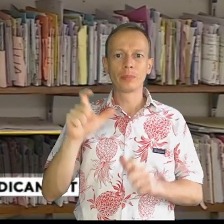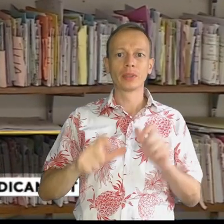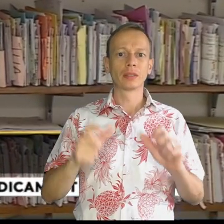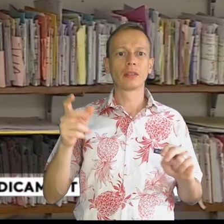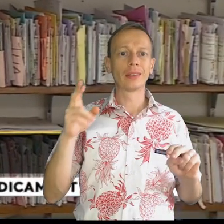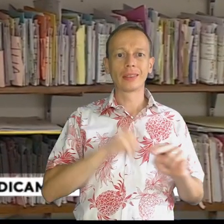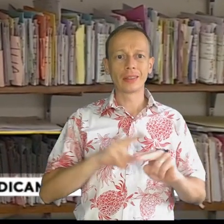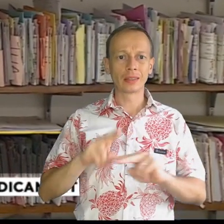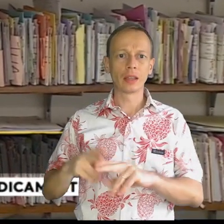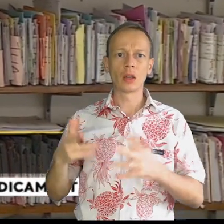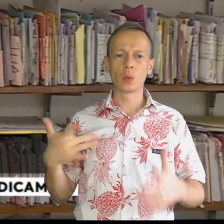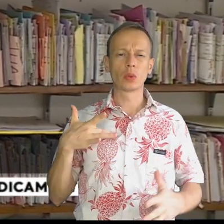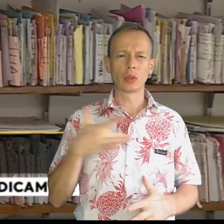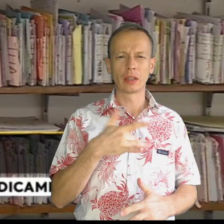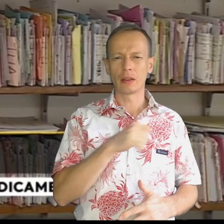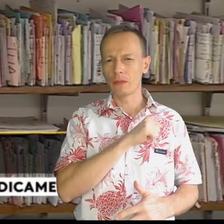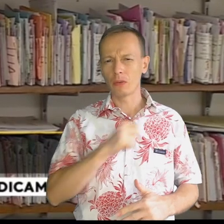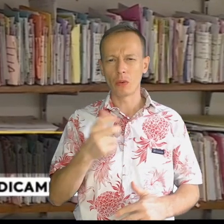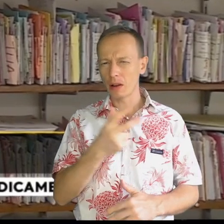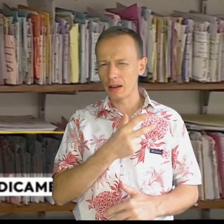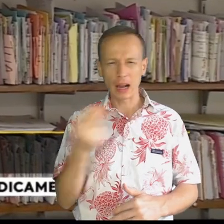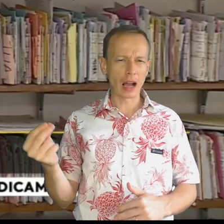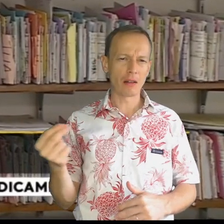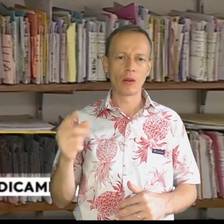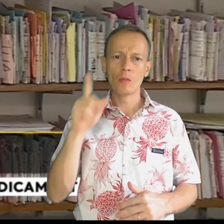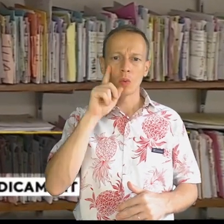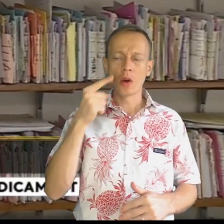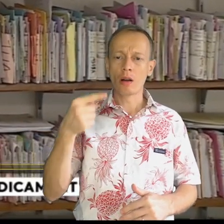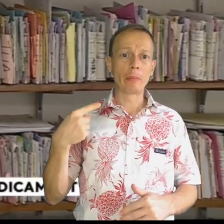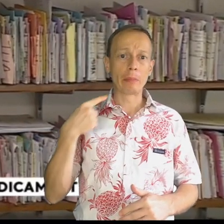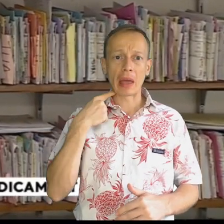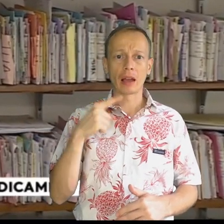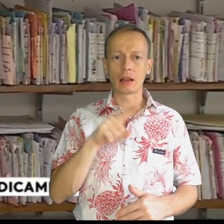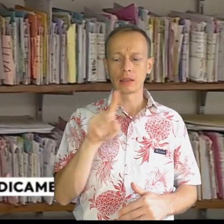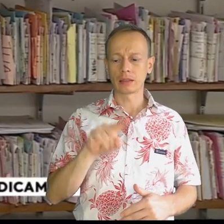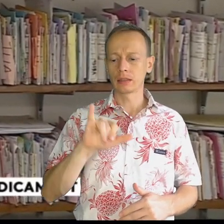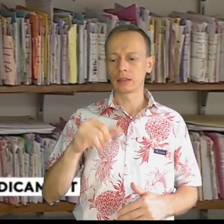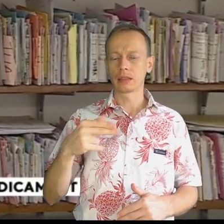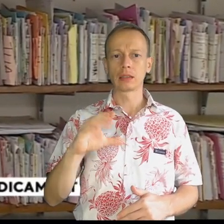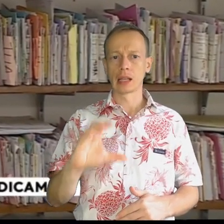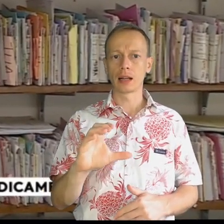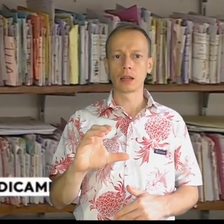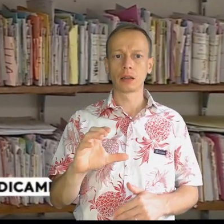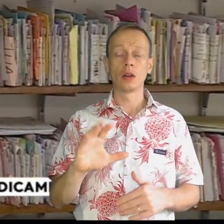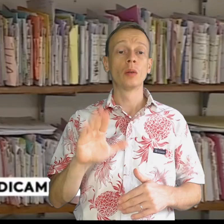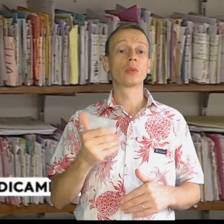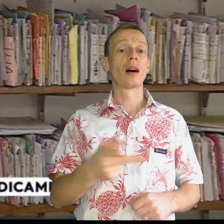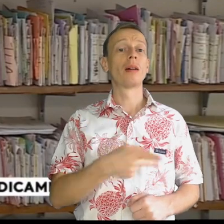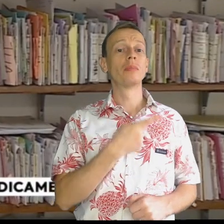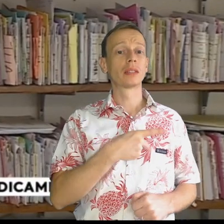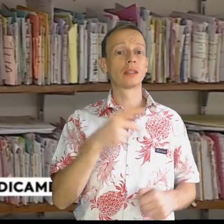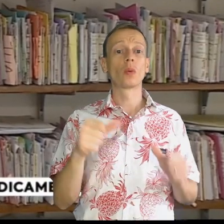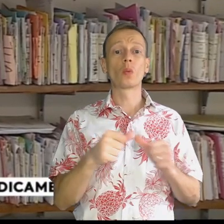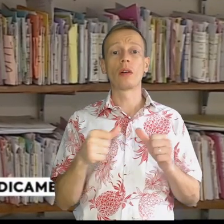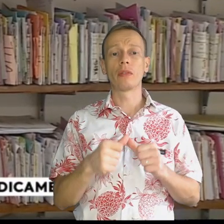les gens qui décédaient ou qui avaient des complications graves avaient tendance à avoir un déficit en zinc. Donc, comme on le fait en médecine,